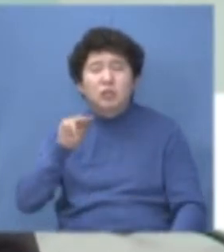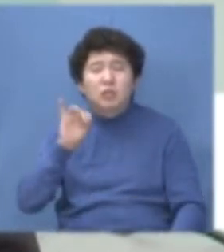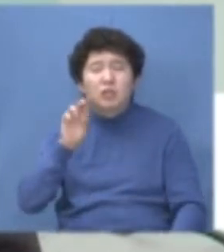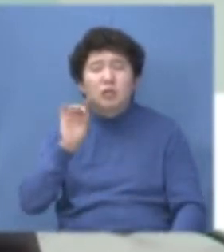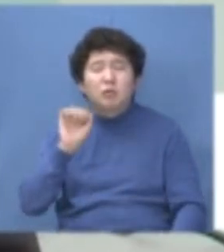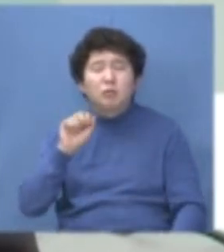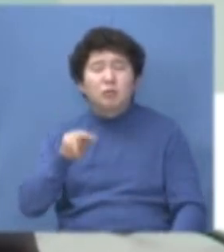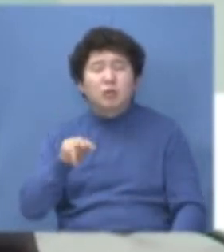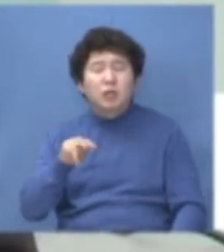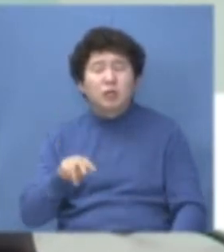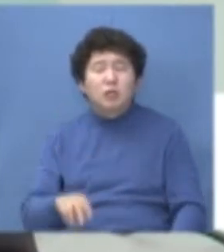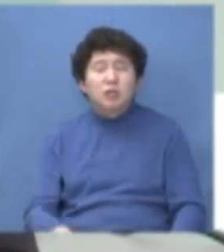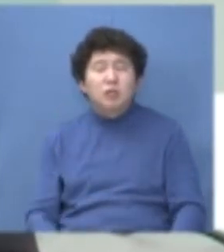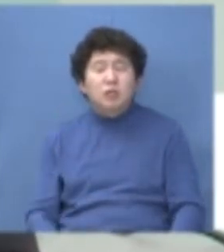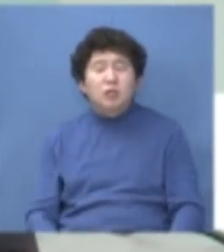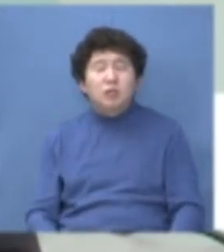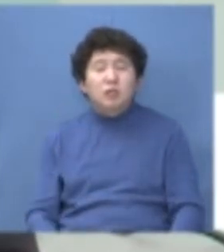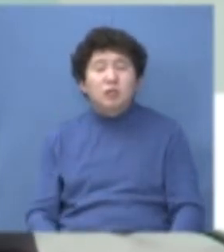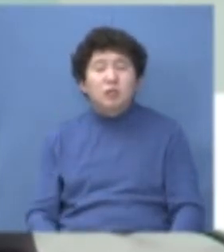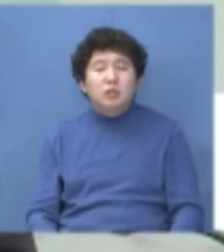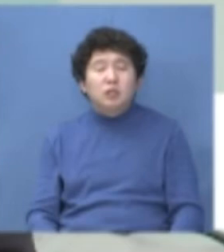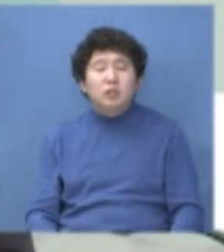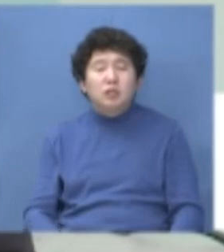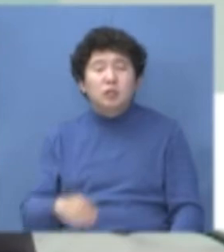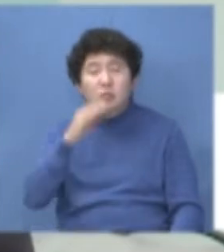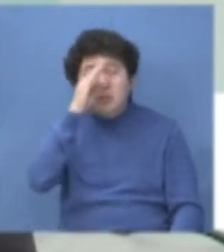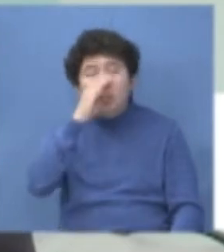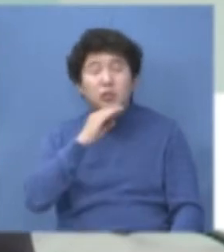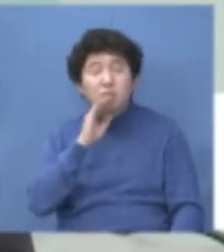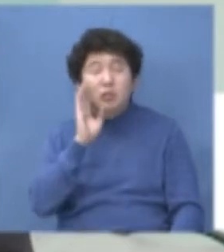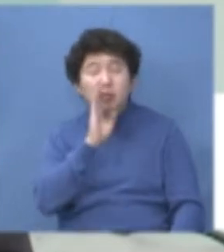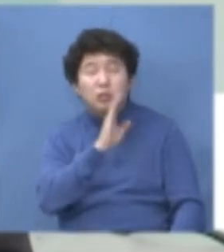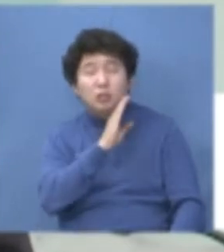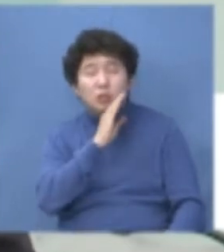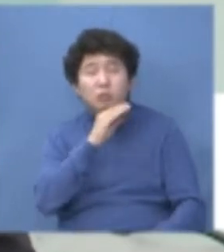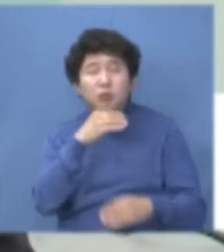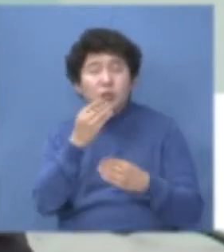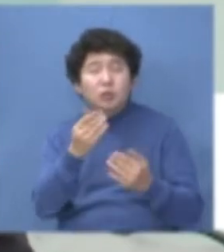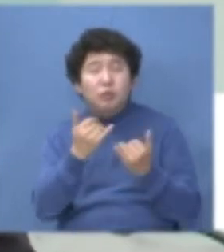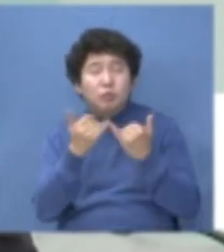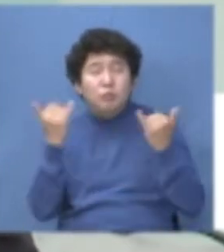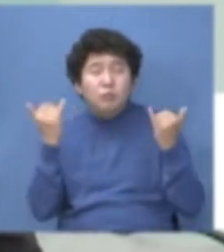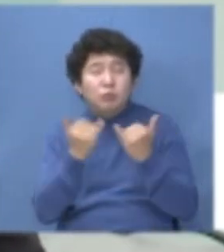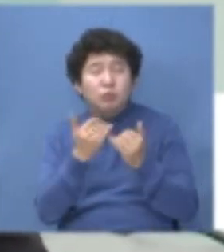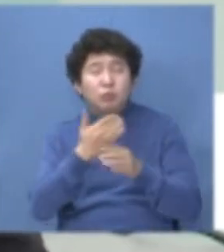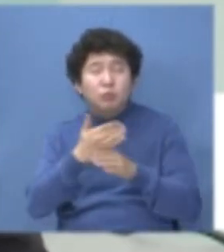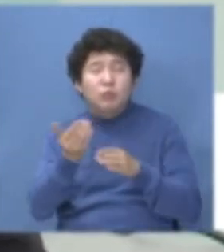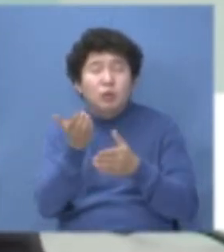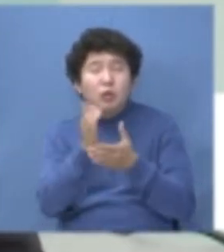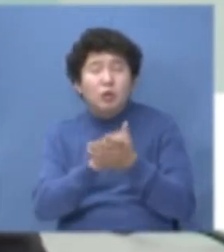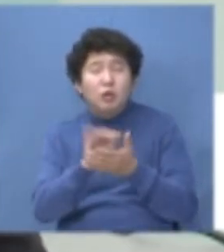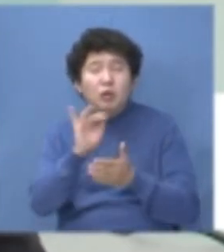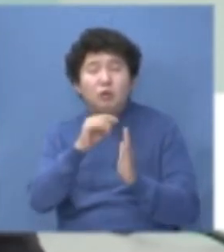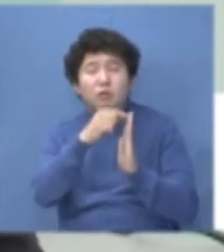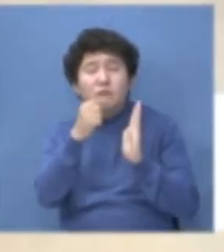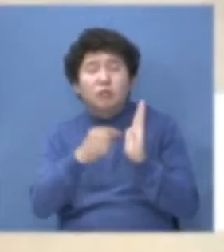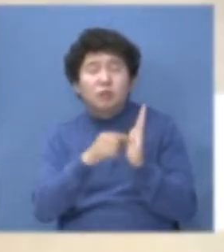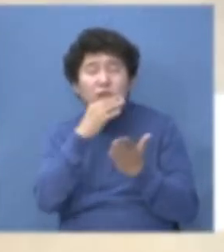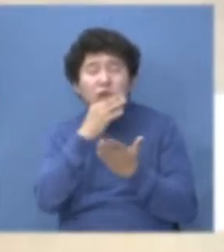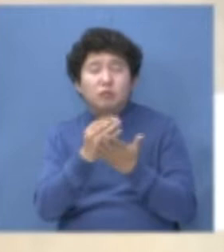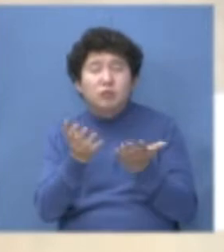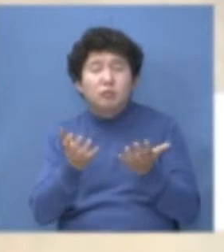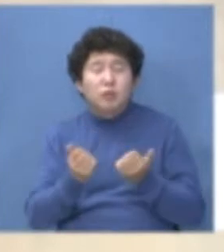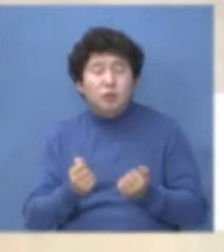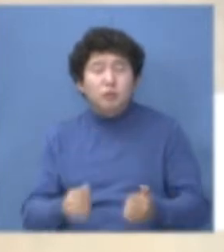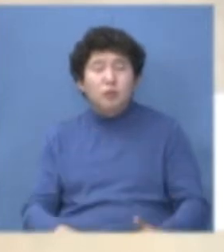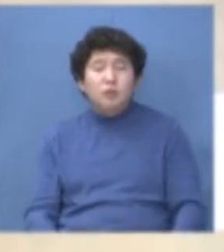ашық есік күнін өткізуді жөн көрдік. Мұнда ата-аналар көрсетілетін қызмет түрлерімен кеңінен танысып, толғандырған сұрақтарына жауап ала алады. Бұл